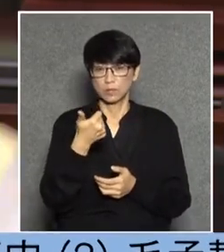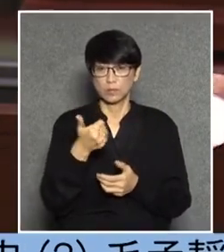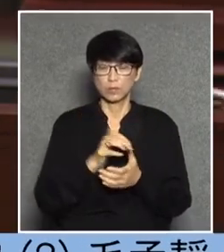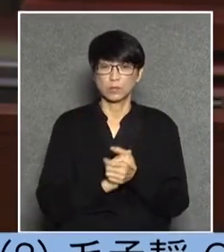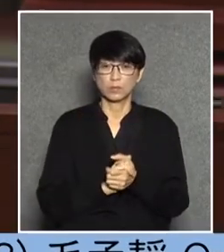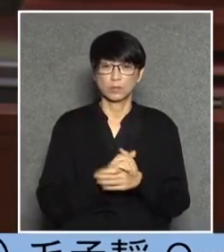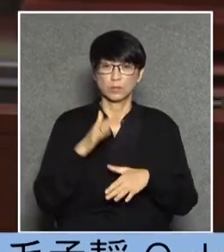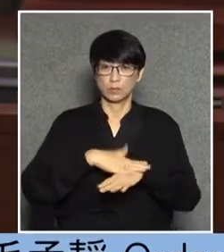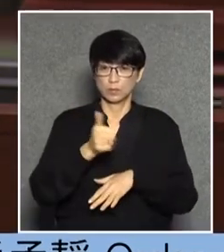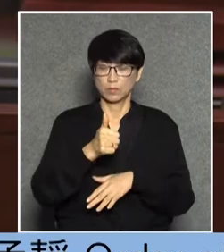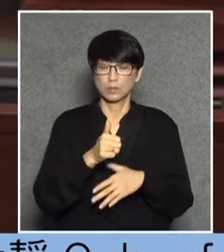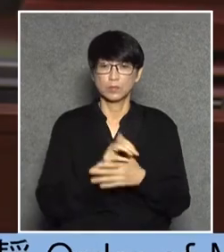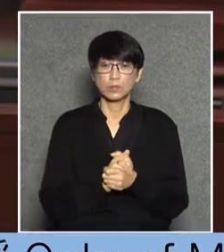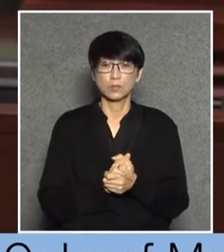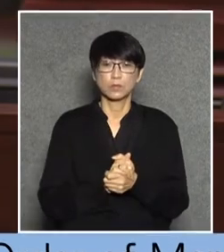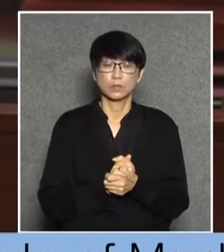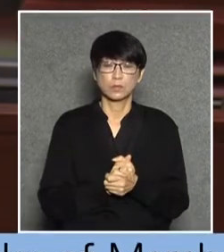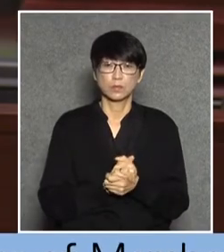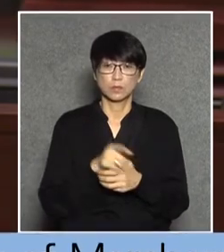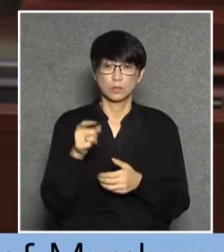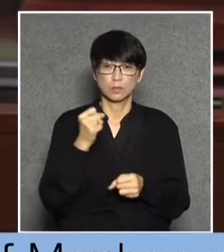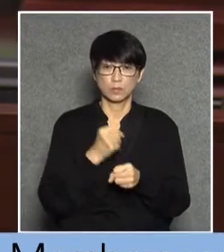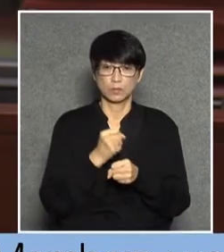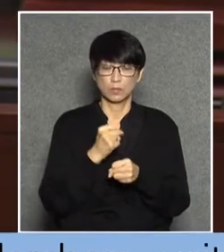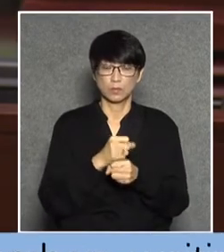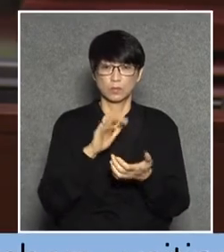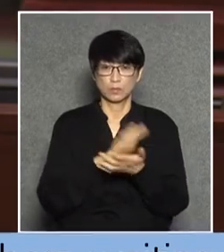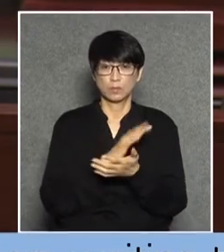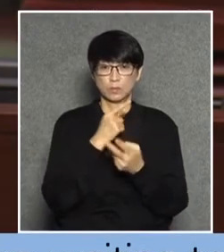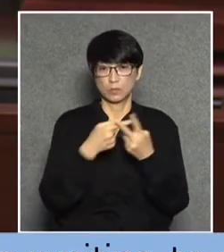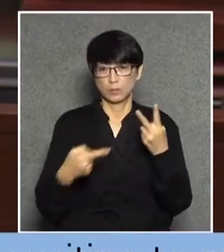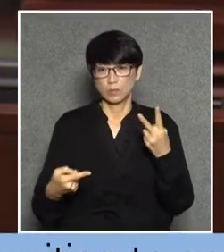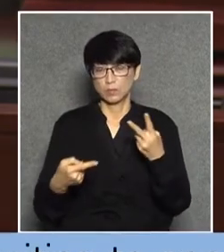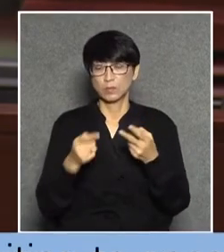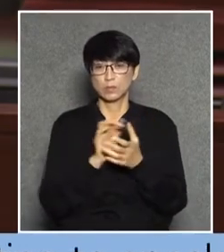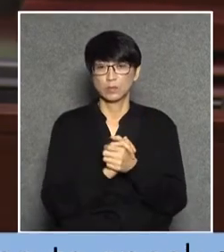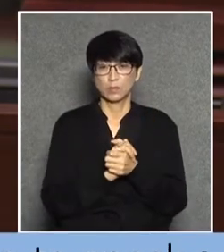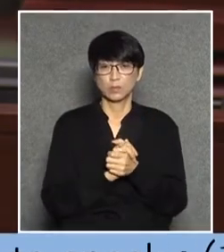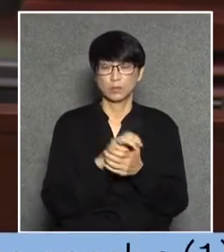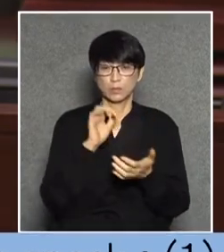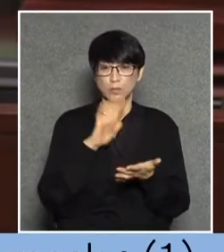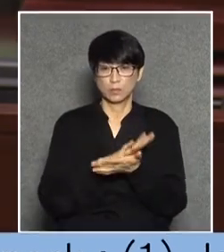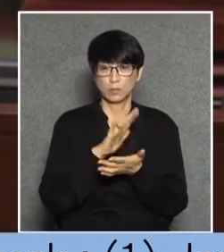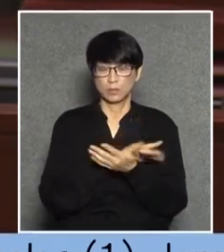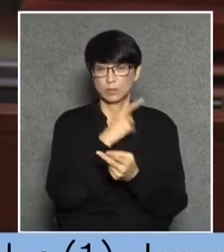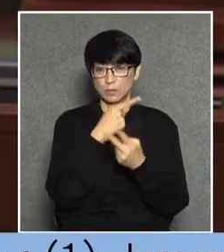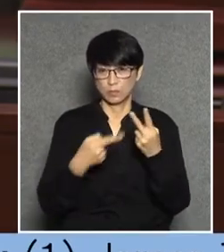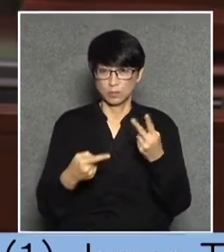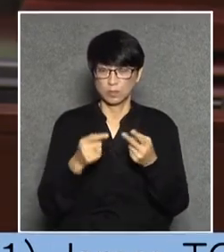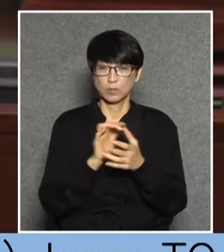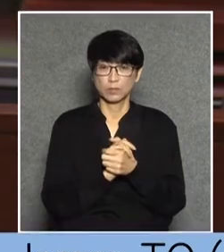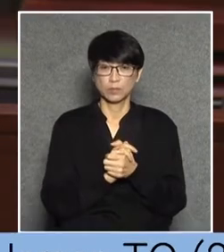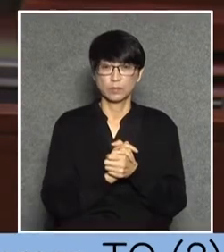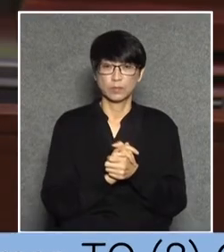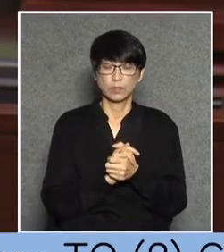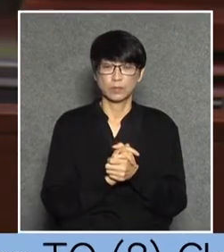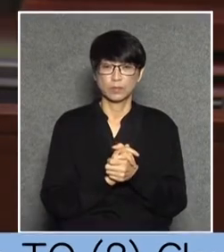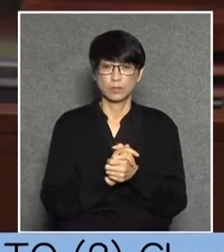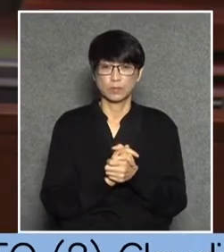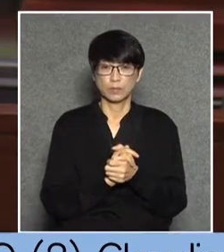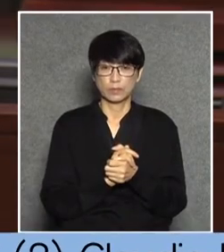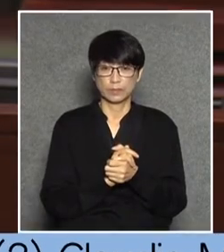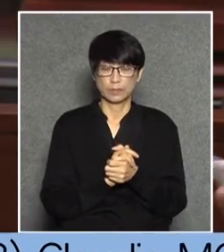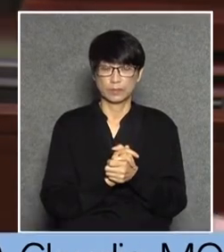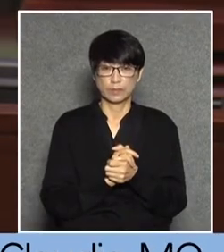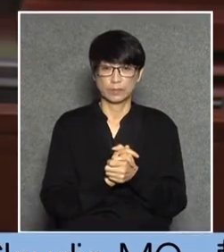蘭啊，佢做咗咁耐嘢，做咗廿幾年嘢啊，做咗廿幾年嘢，佢創造嘅呢一個